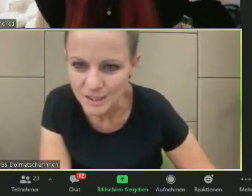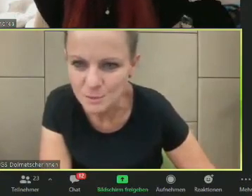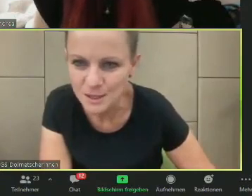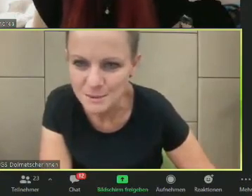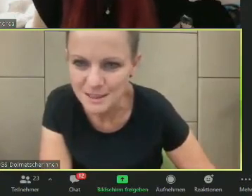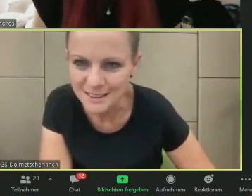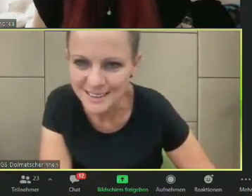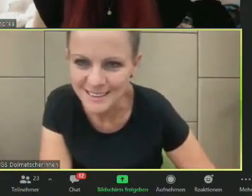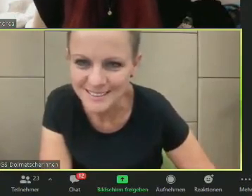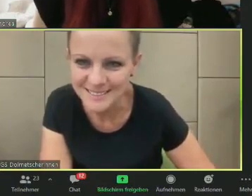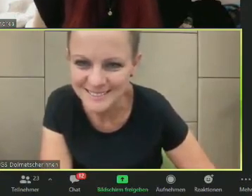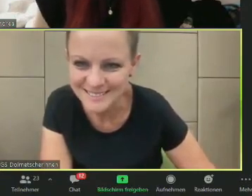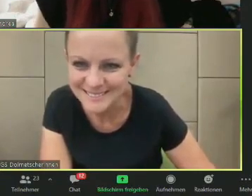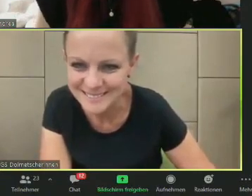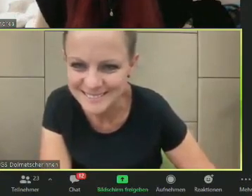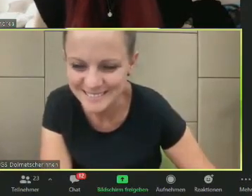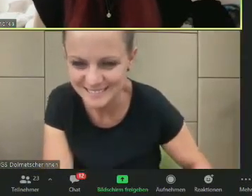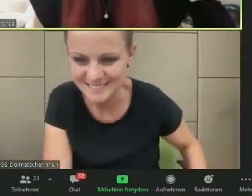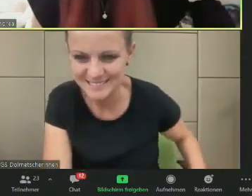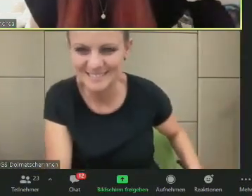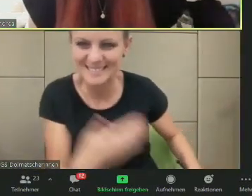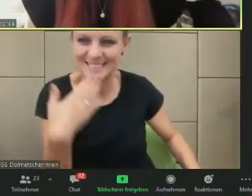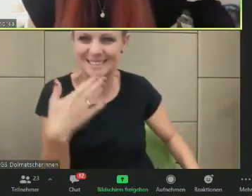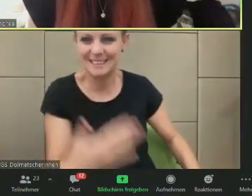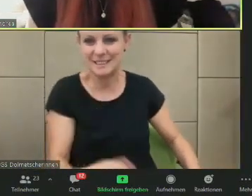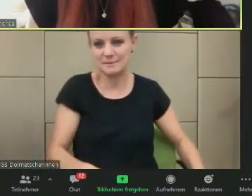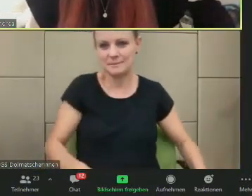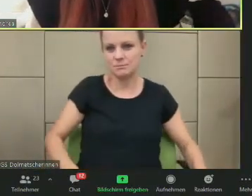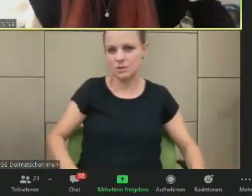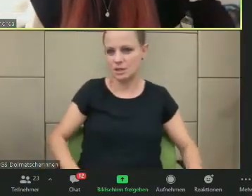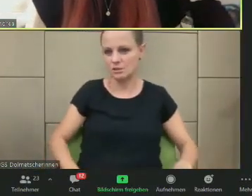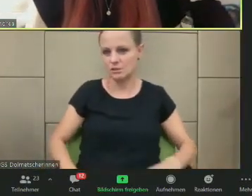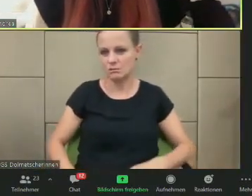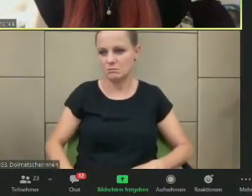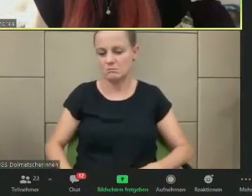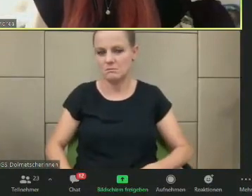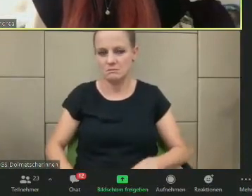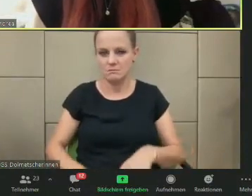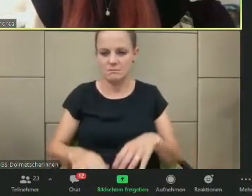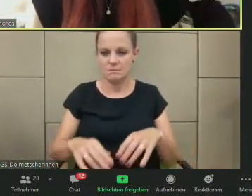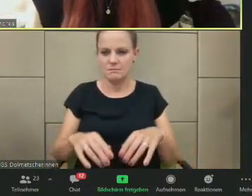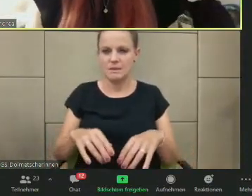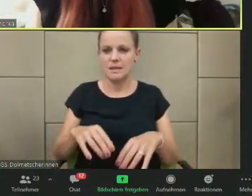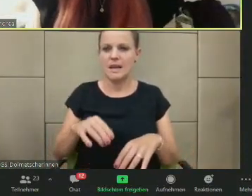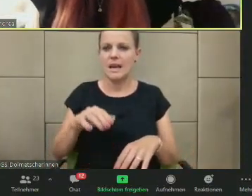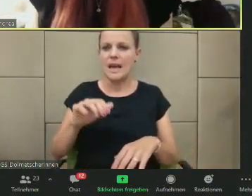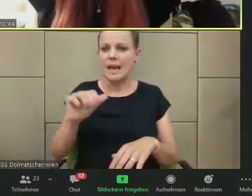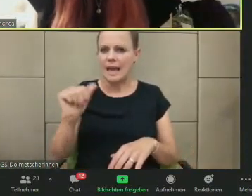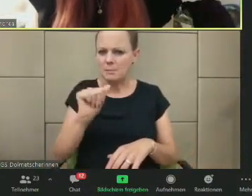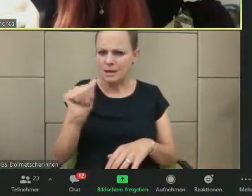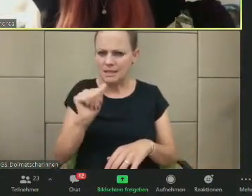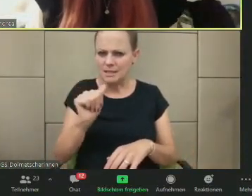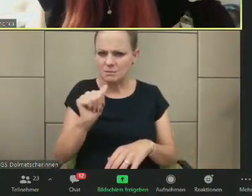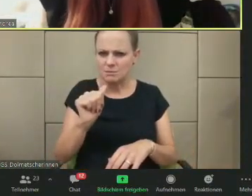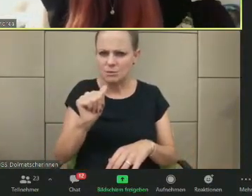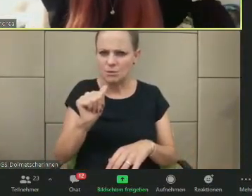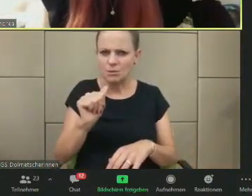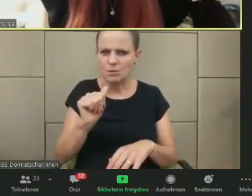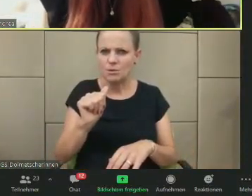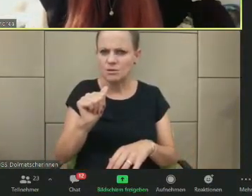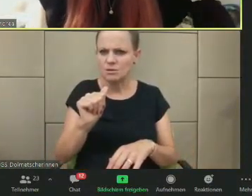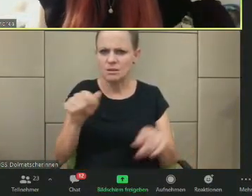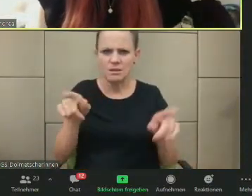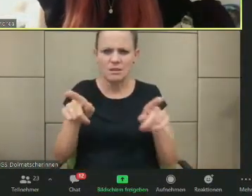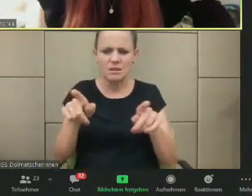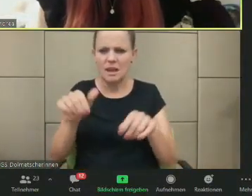So, jetzt übergebe ich an dich. Danke. Es ist ja auch so, Ableismus ist ja nicht gleich Ableismus. Da gibt es